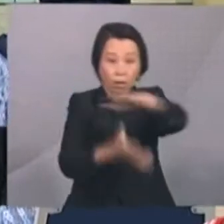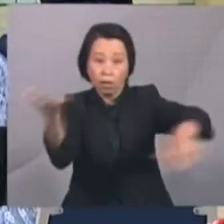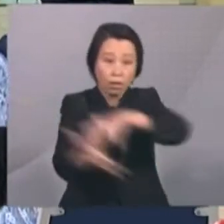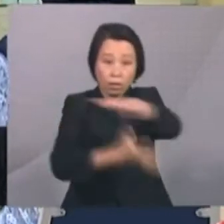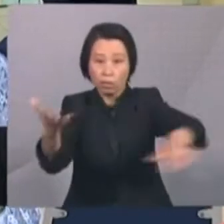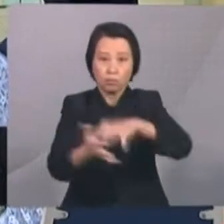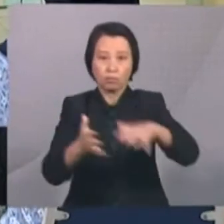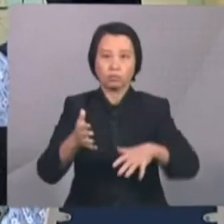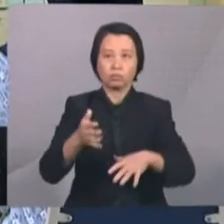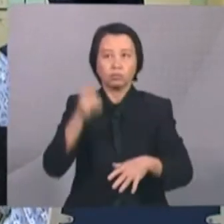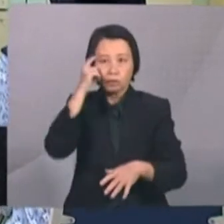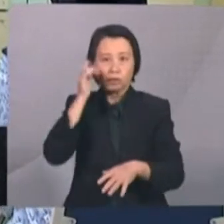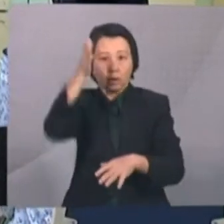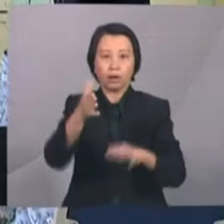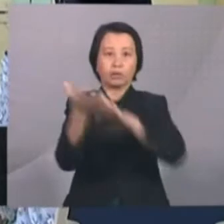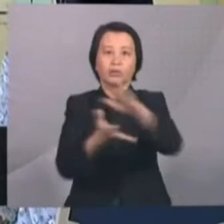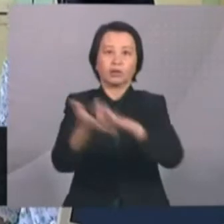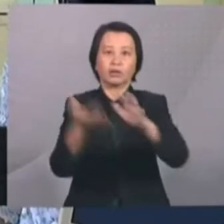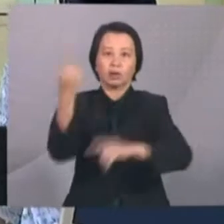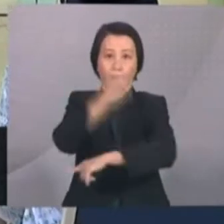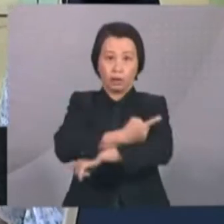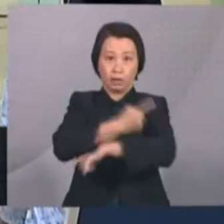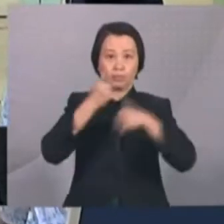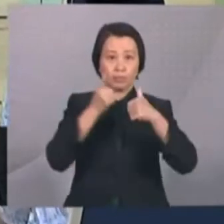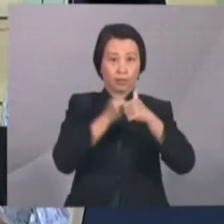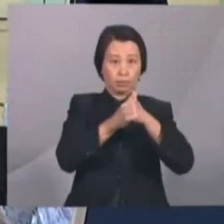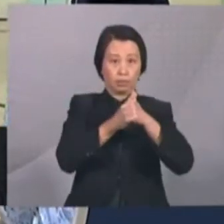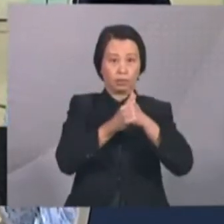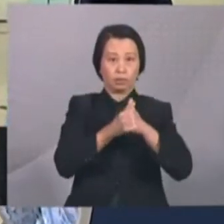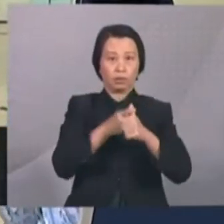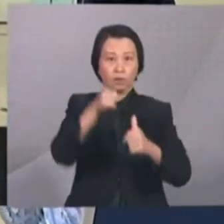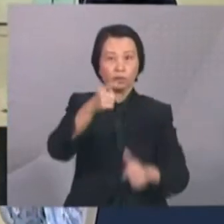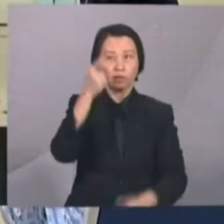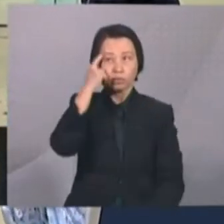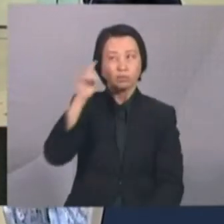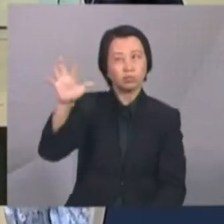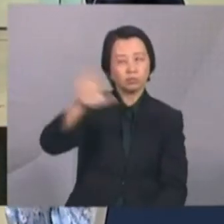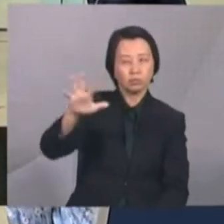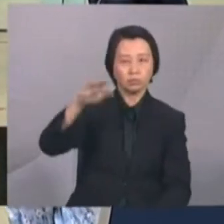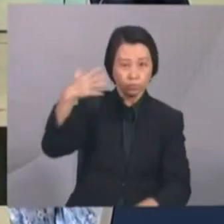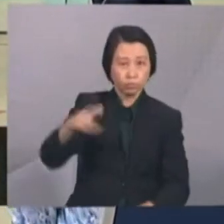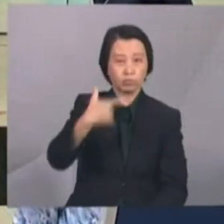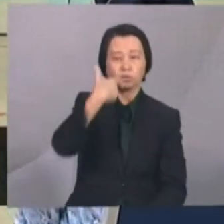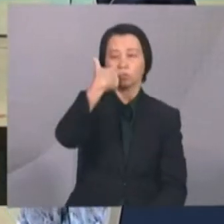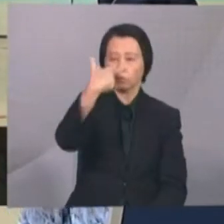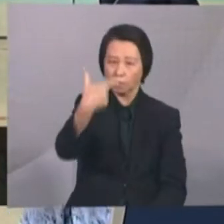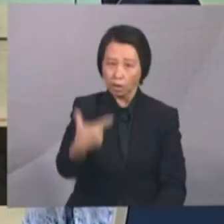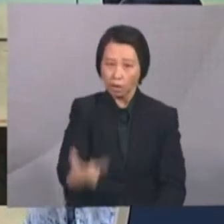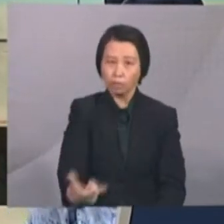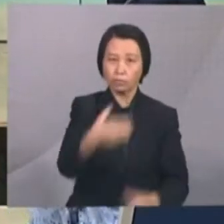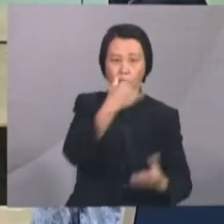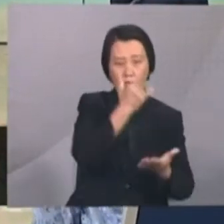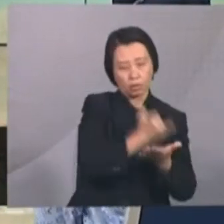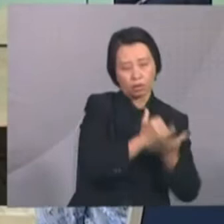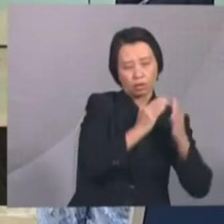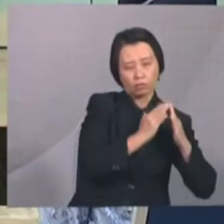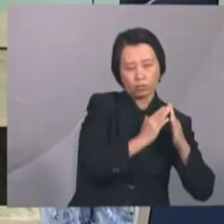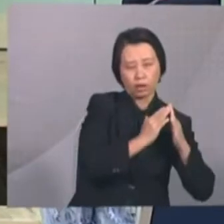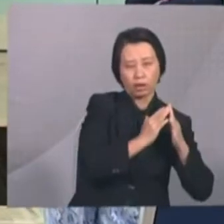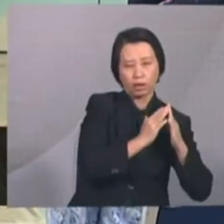dan huru-hara pada hari tamu bayangkan Setelah begitu lama berada di rumah